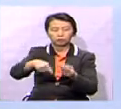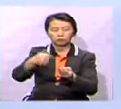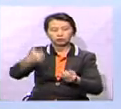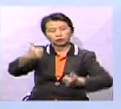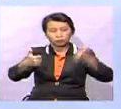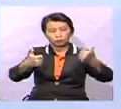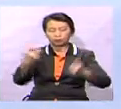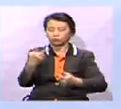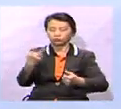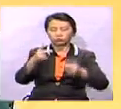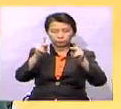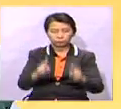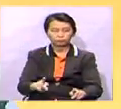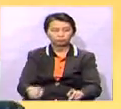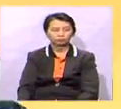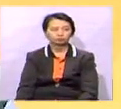menang-menang kedua-dua pihak.